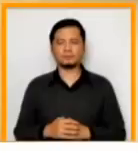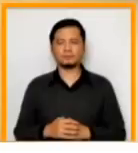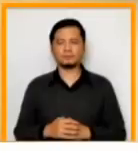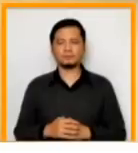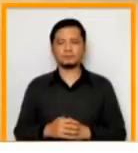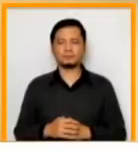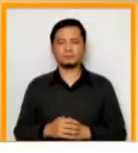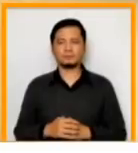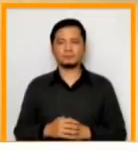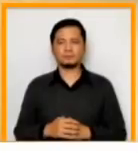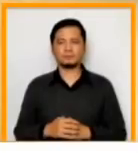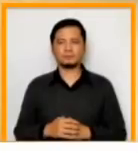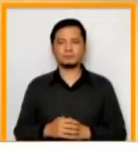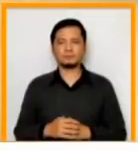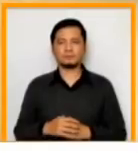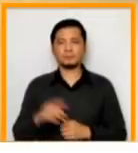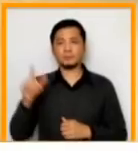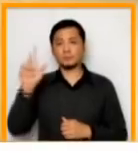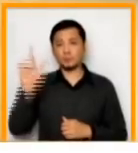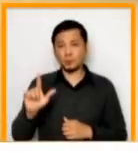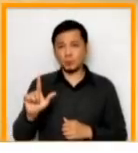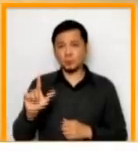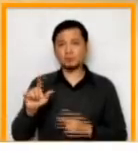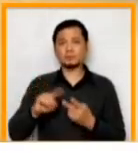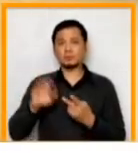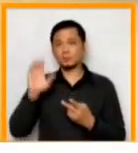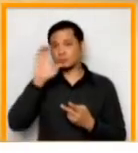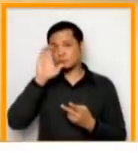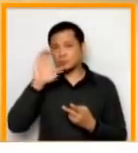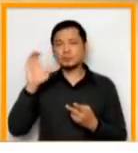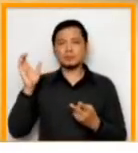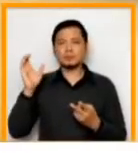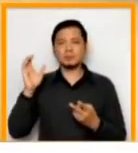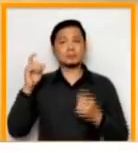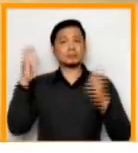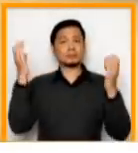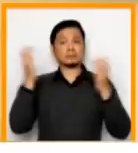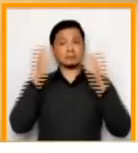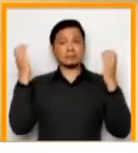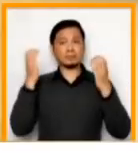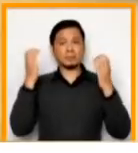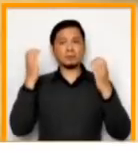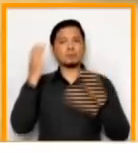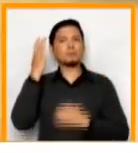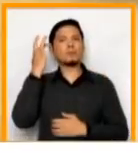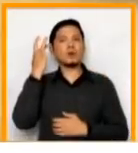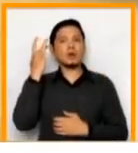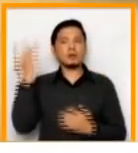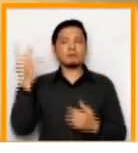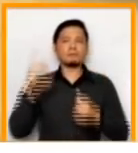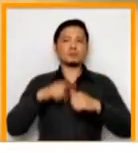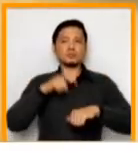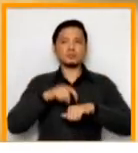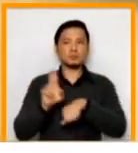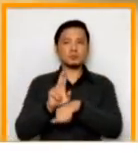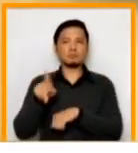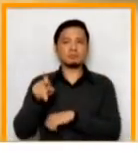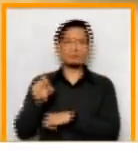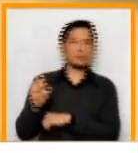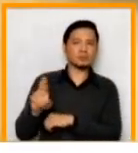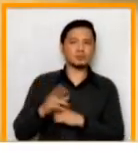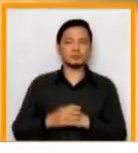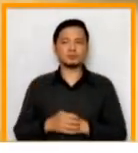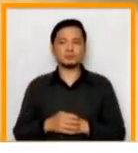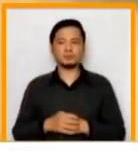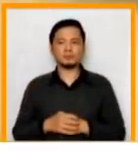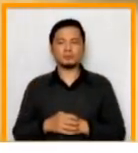Nagawa ng Luzon ng Cebu ang ceremonial inoculation gamit ang Pfizer vaccine. Ang Iloilo City naman hiniling sa IATF